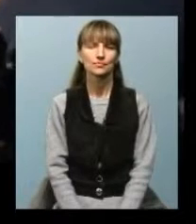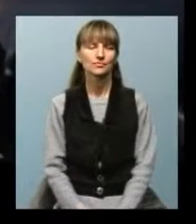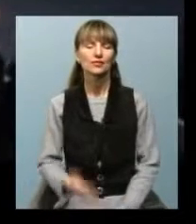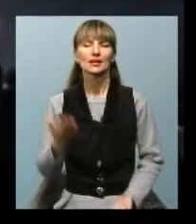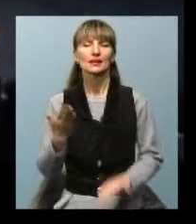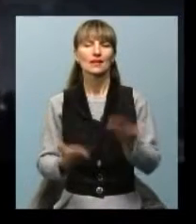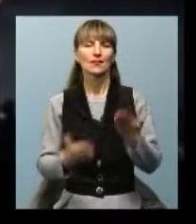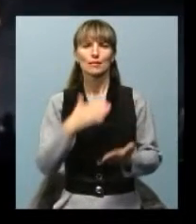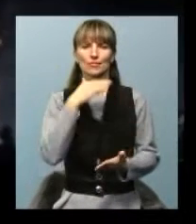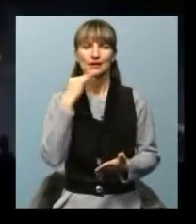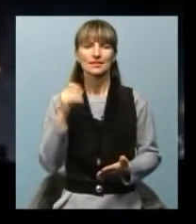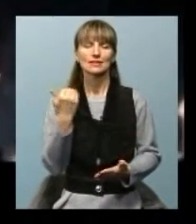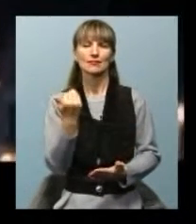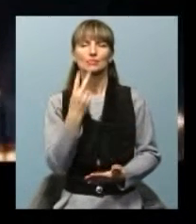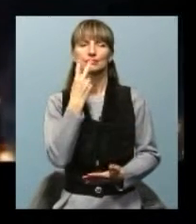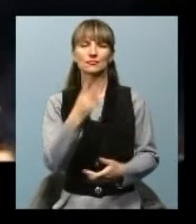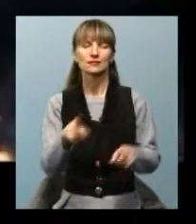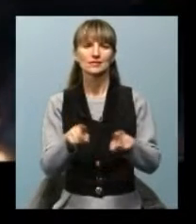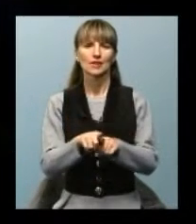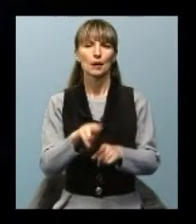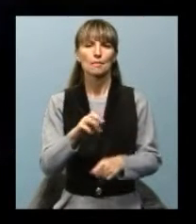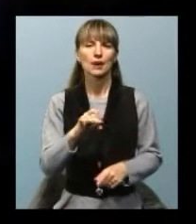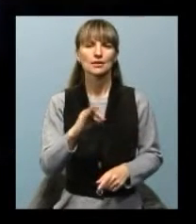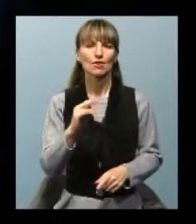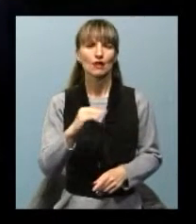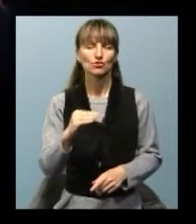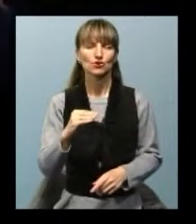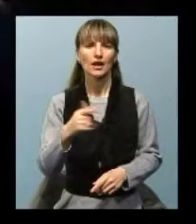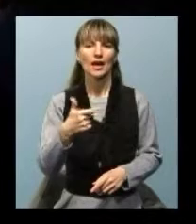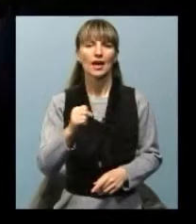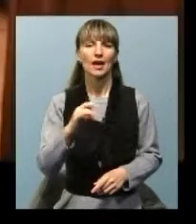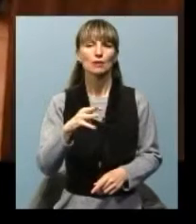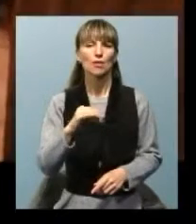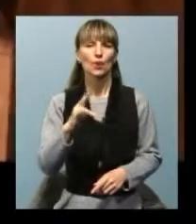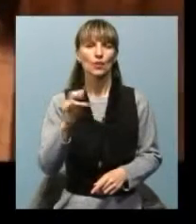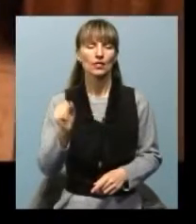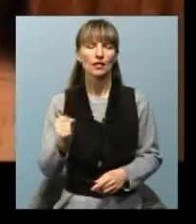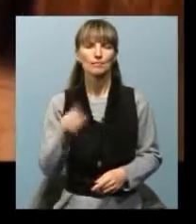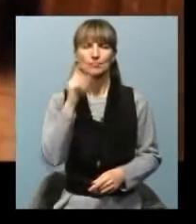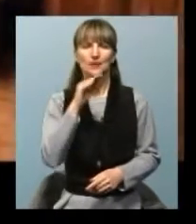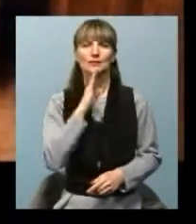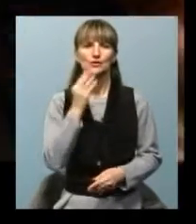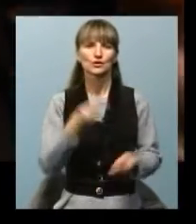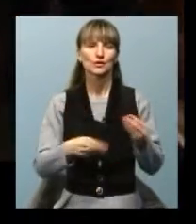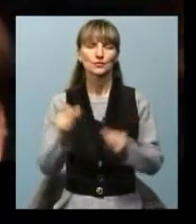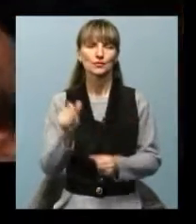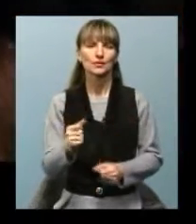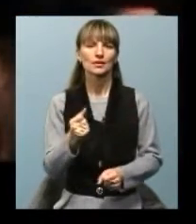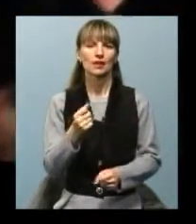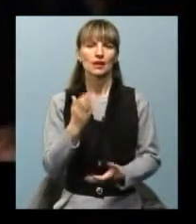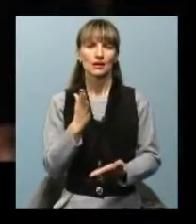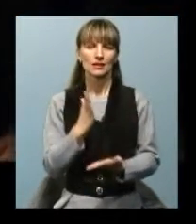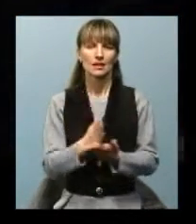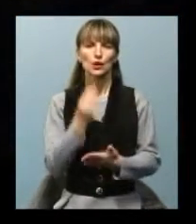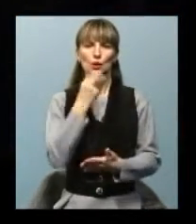Мабуть, багатьом з вас полюбився такий персонаж, як Герміона Грейнджер. Маленька дівчинка-чарівниця, яка є найкращою подругою